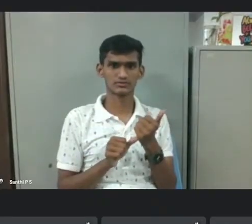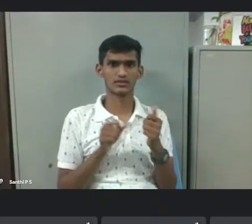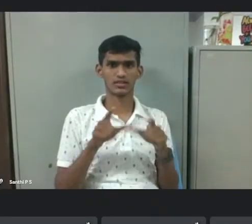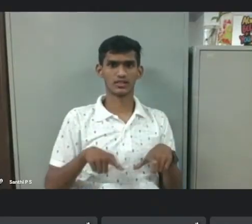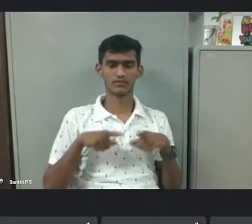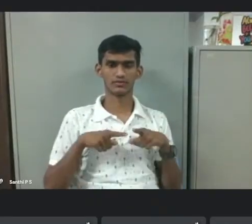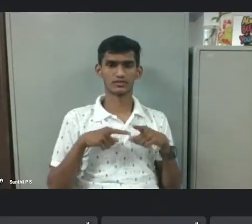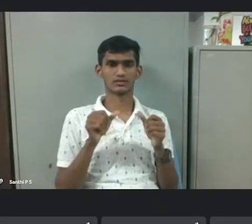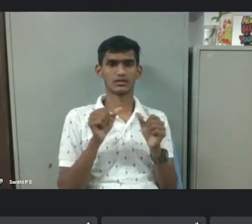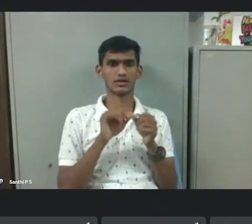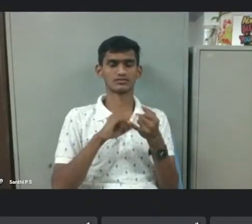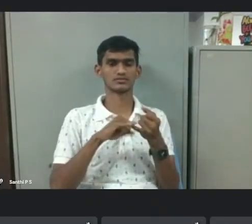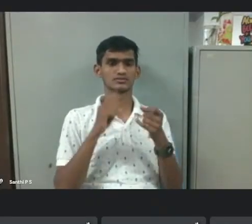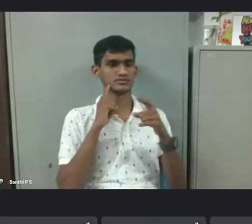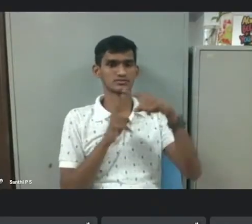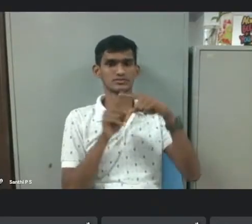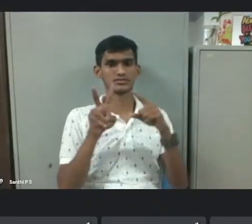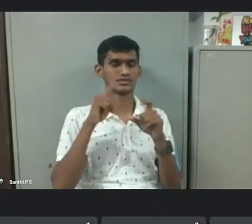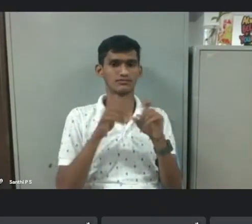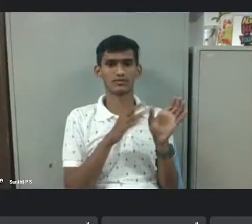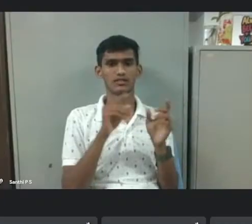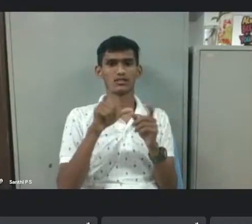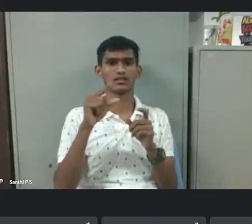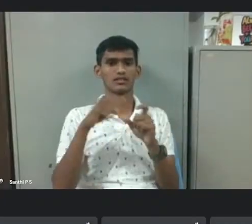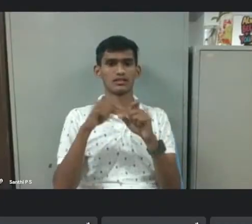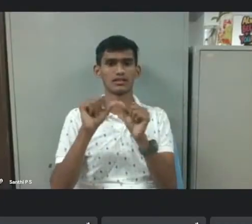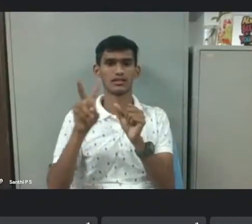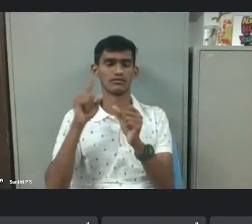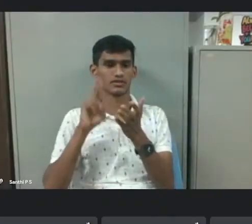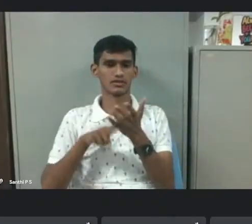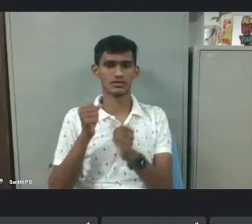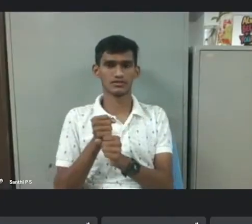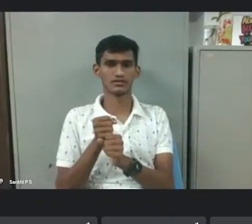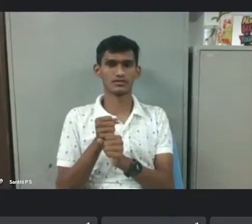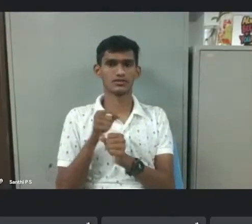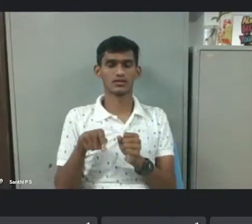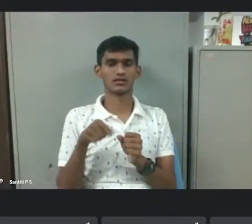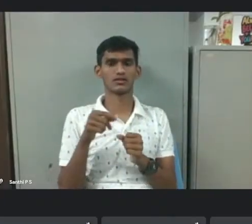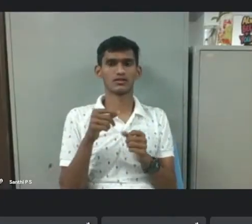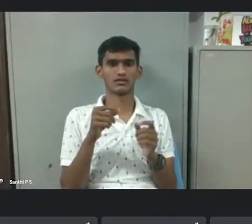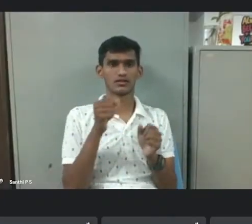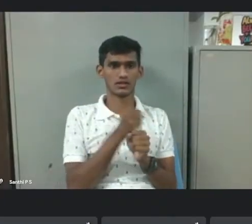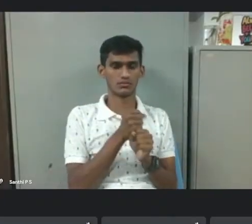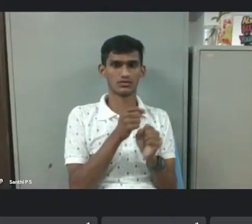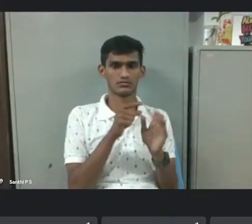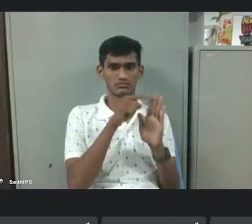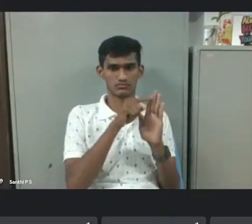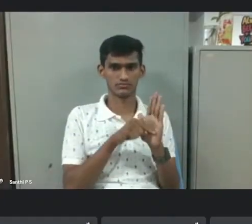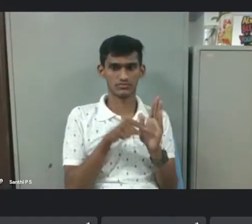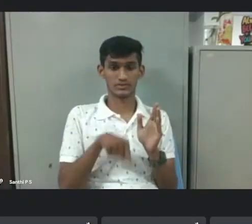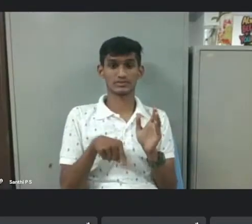സഹായം സർക്കാർ തന്നെ നിയമിച്ചിട്ടുള്ള ആളുകൾ വഴി നടത്തുന്നുണ്ട്. ഇതിൽ ഉൾപ്പെടുന്ന